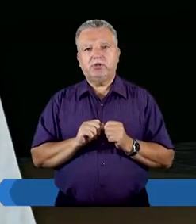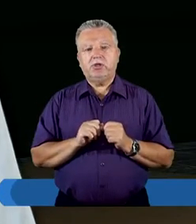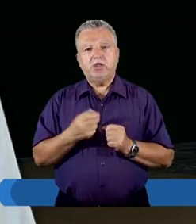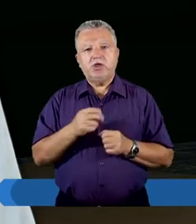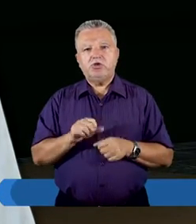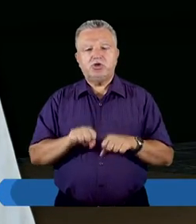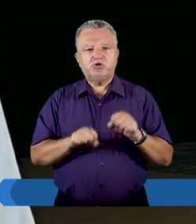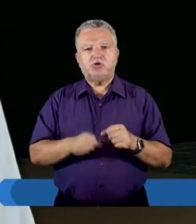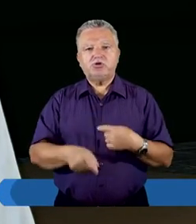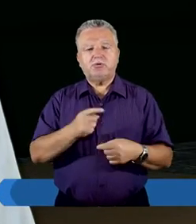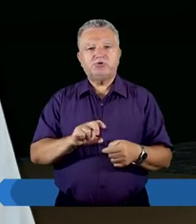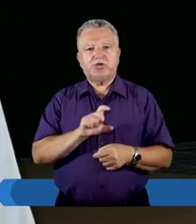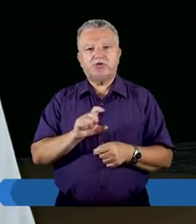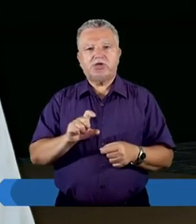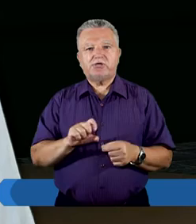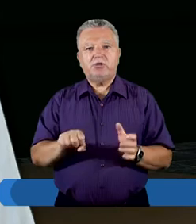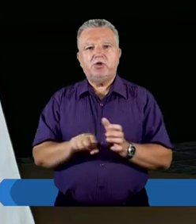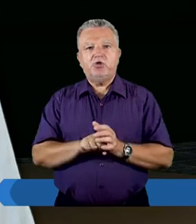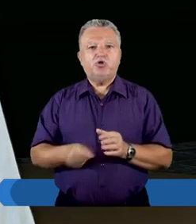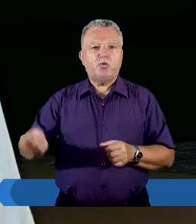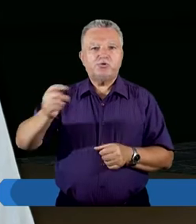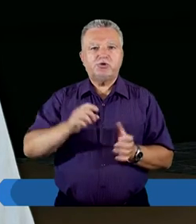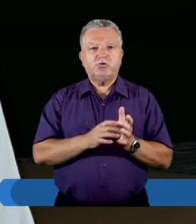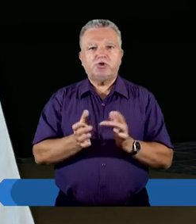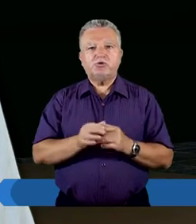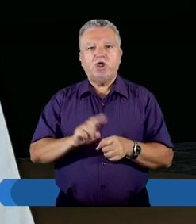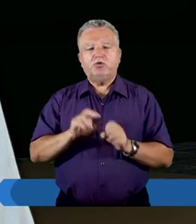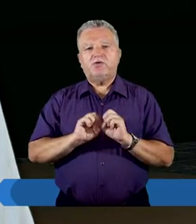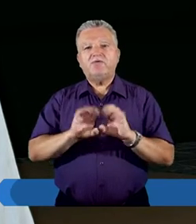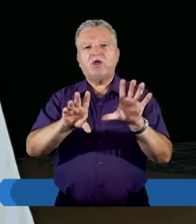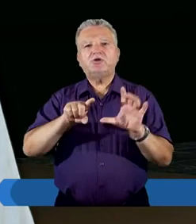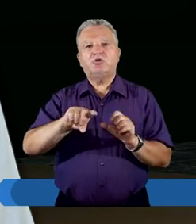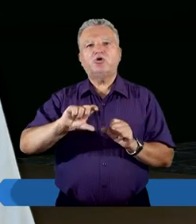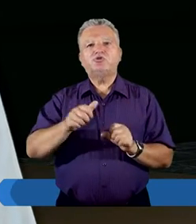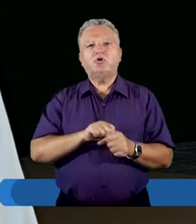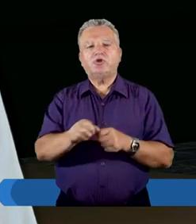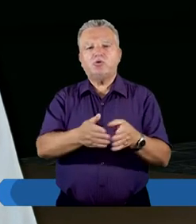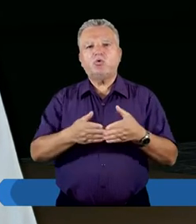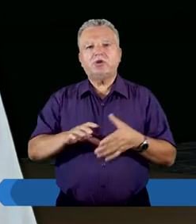nie sądźcie przedwcześnie, dopóki nie przyjdzie Pan, który rozjaśni to, co w ciemnościach ukryte